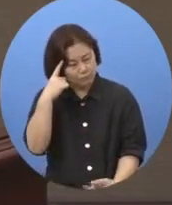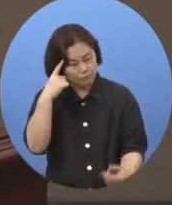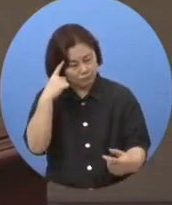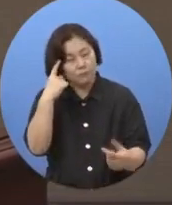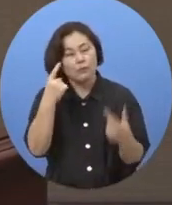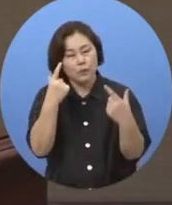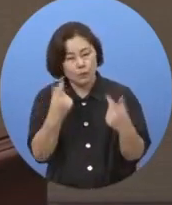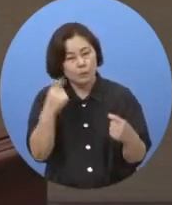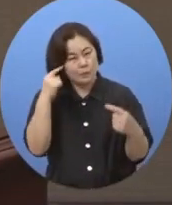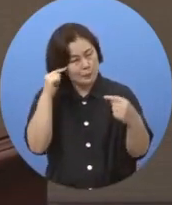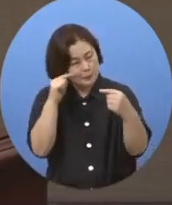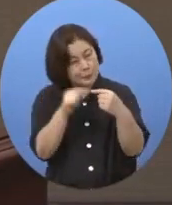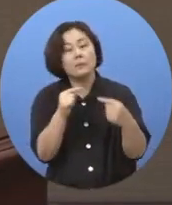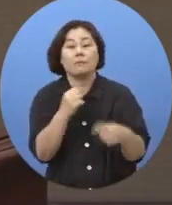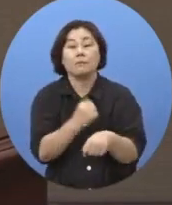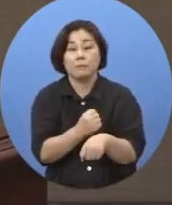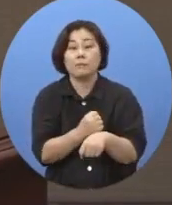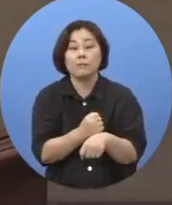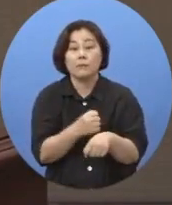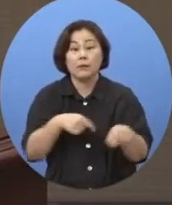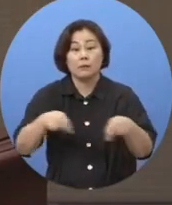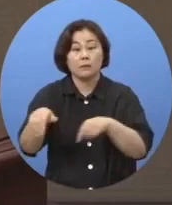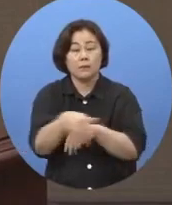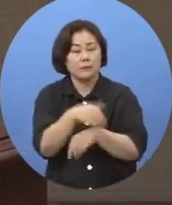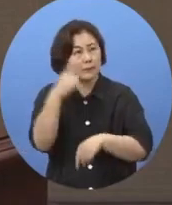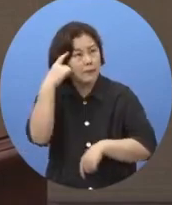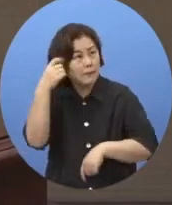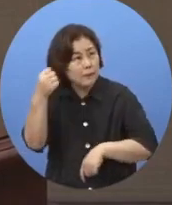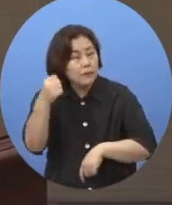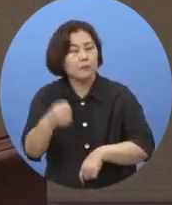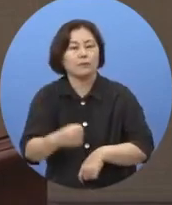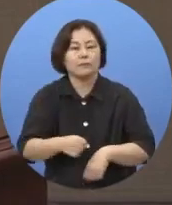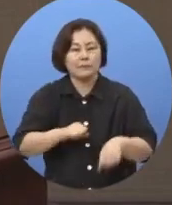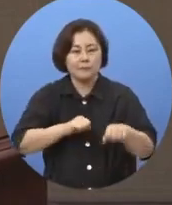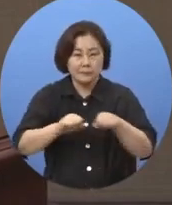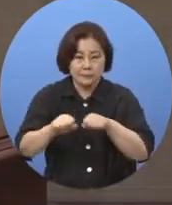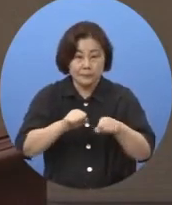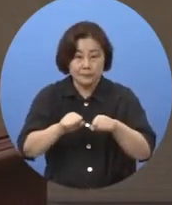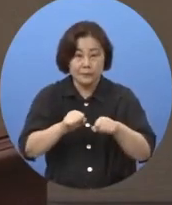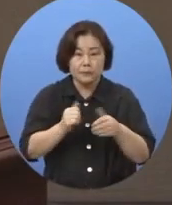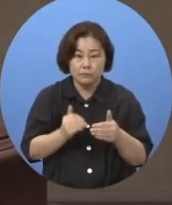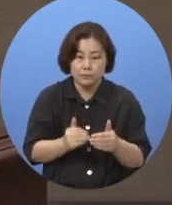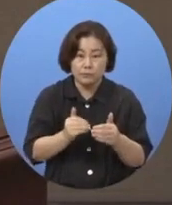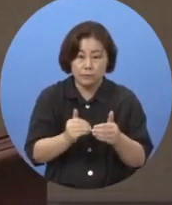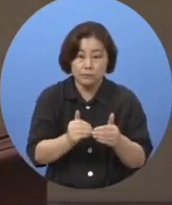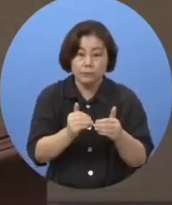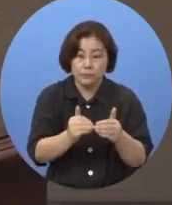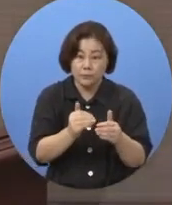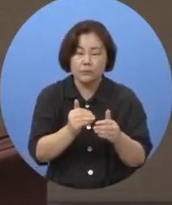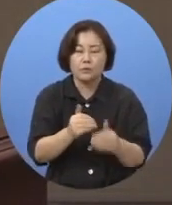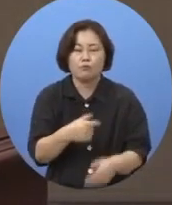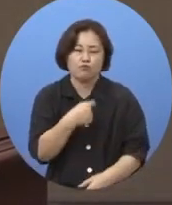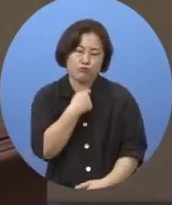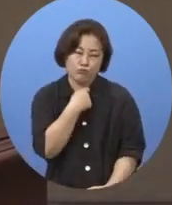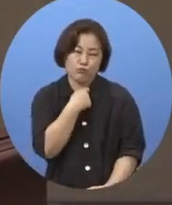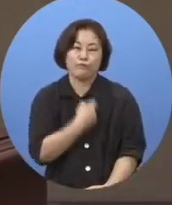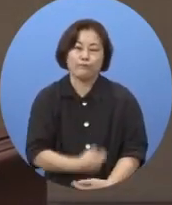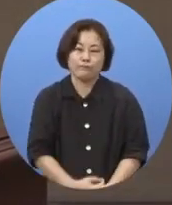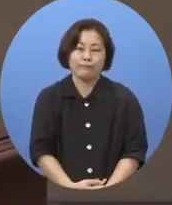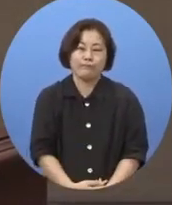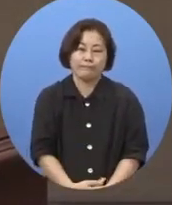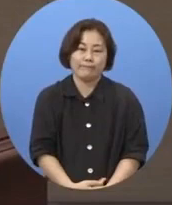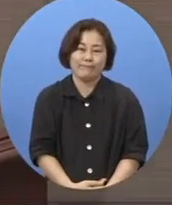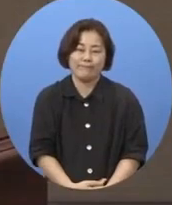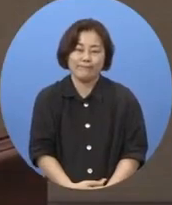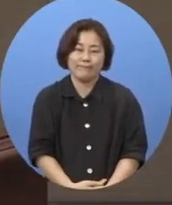정책 중 하나이기 때문에 차질없이 진행되기를 진심으로 바라고 있습니다